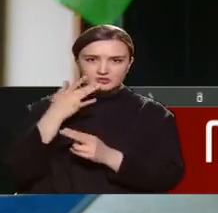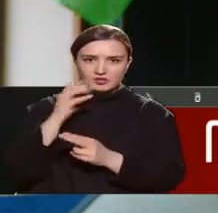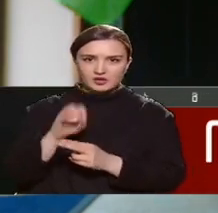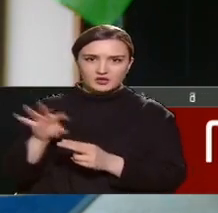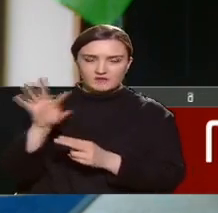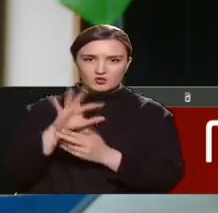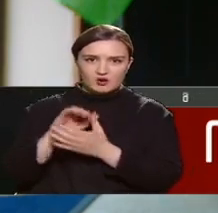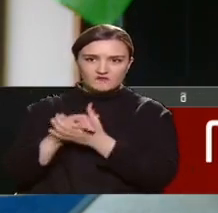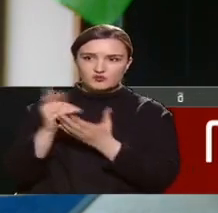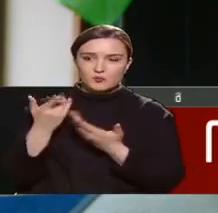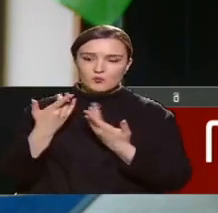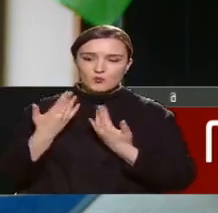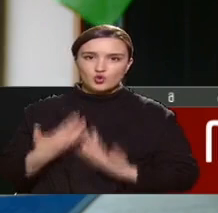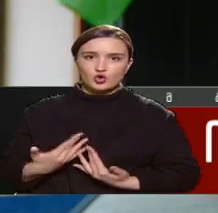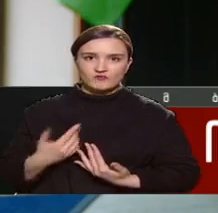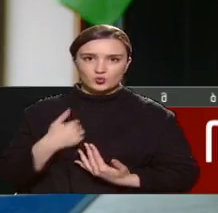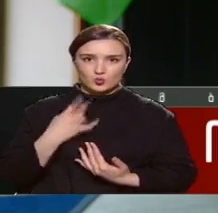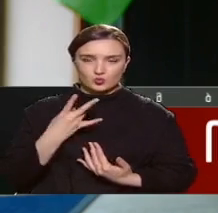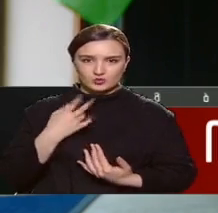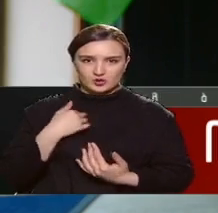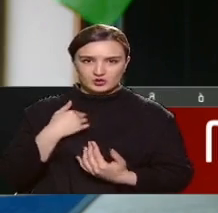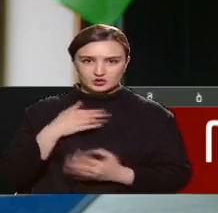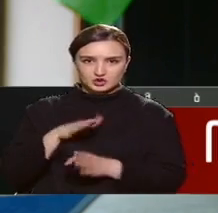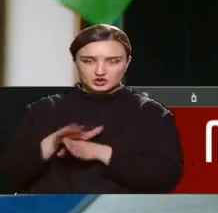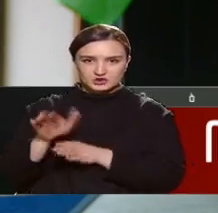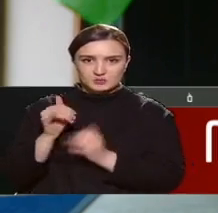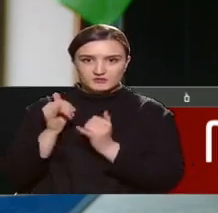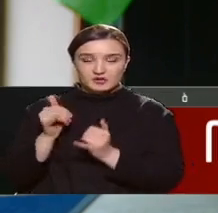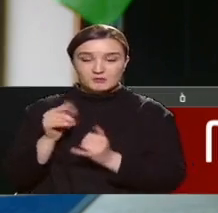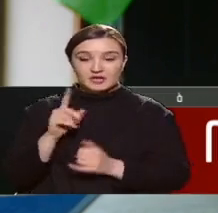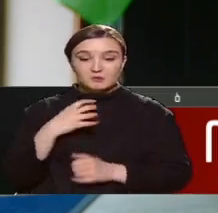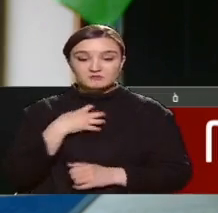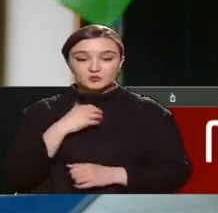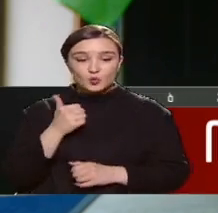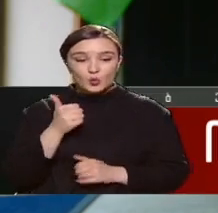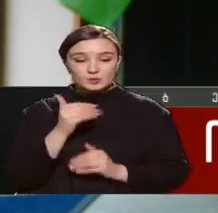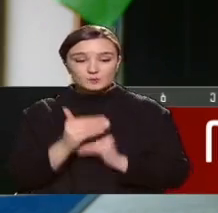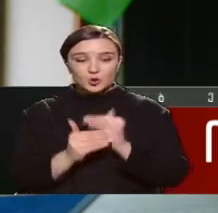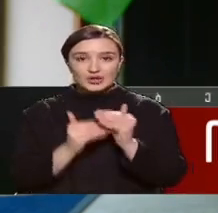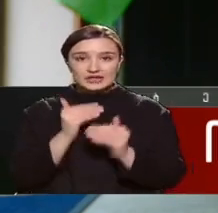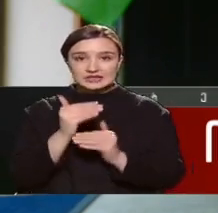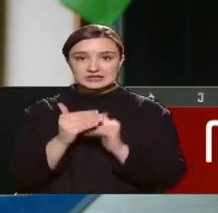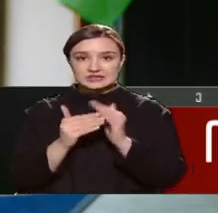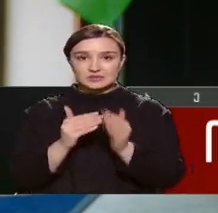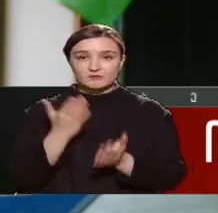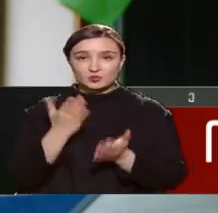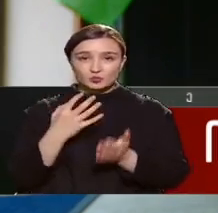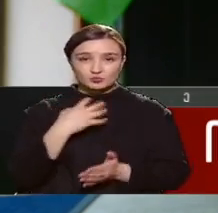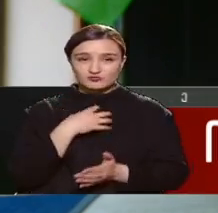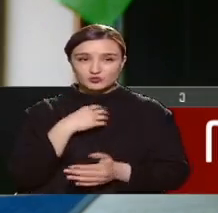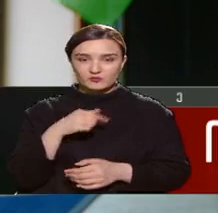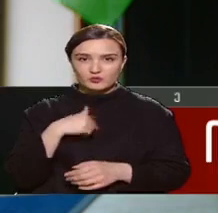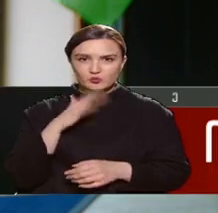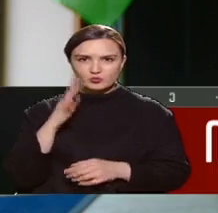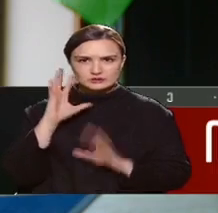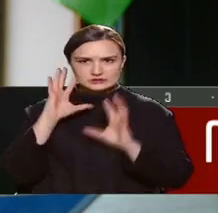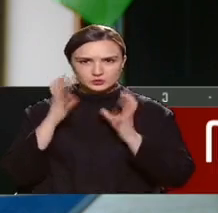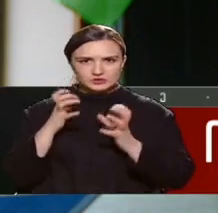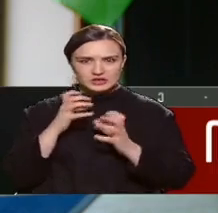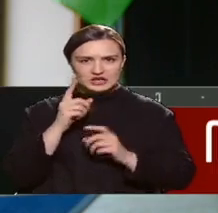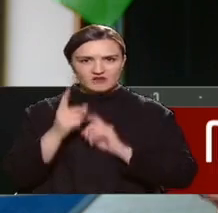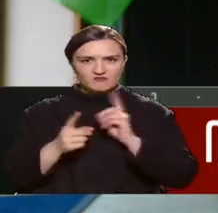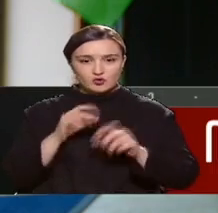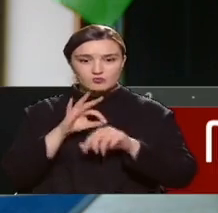ევროკავშირის მოთხოვნებთან, მაგრამ აქ მნიშვნელოვანია პროგრესი და როგორ წავა ეს პროგრესი. თუ ჩვენ მართლა მნიშვნელოვან რეფორმებს ჩავატარებთ, ეს